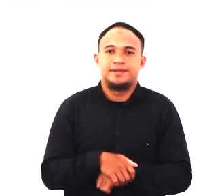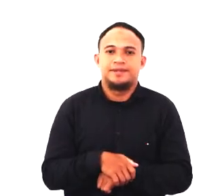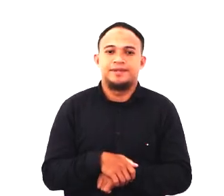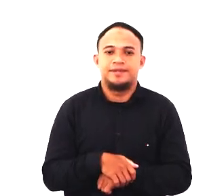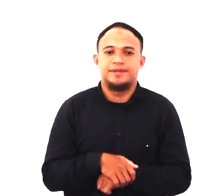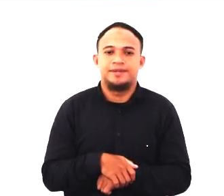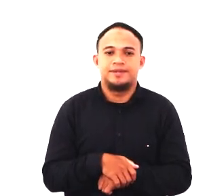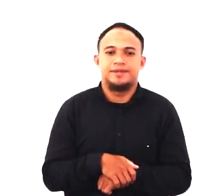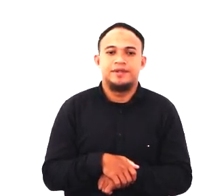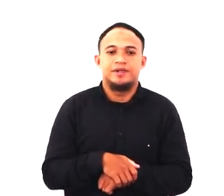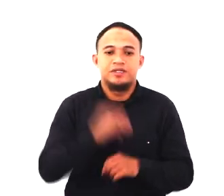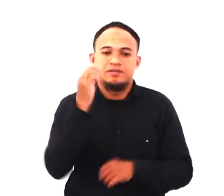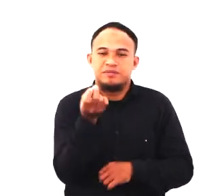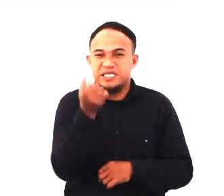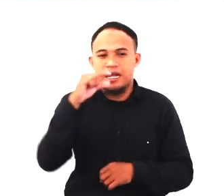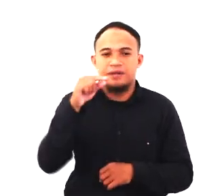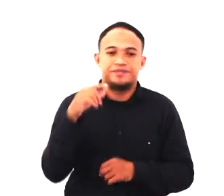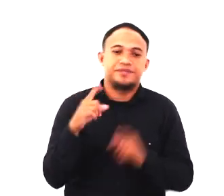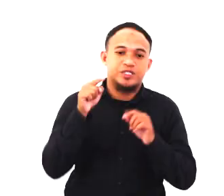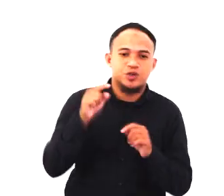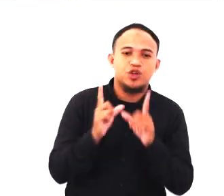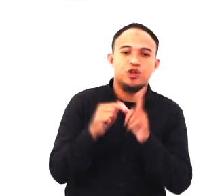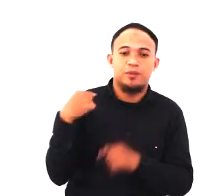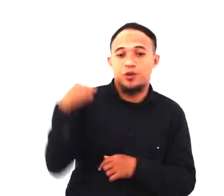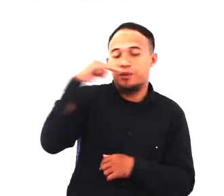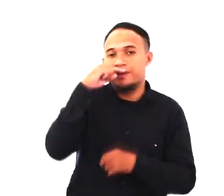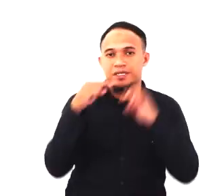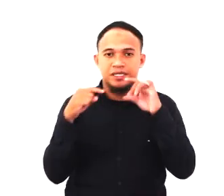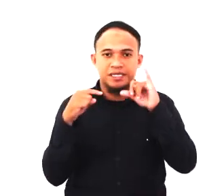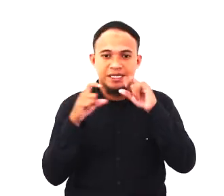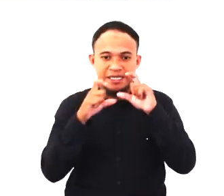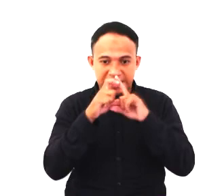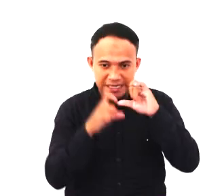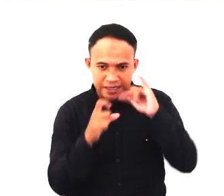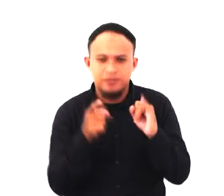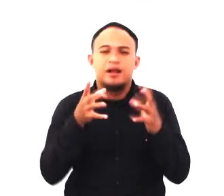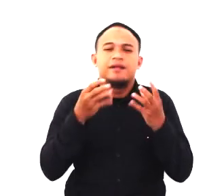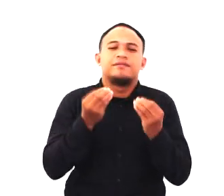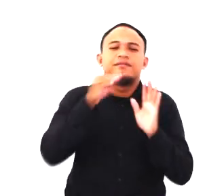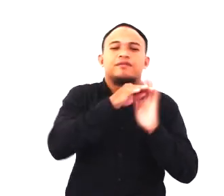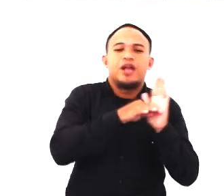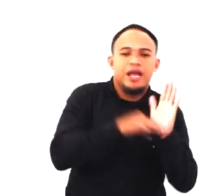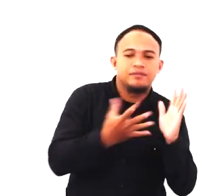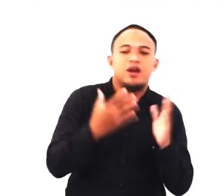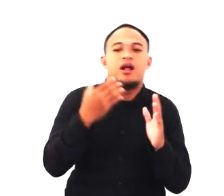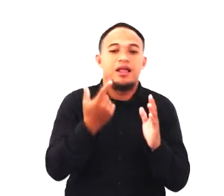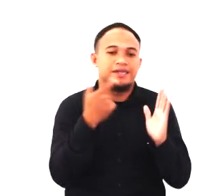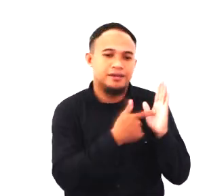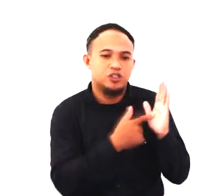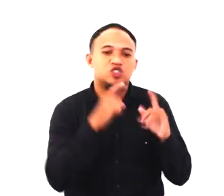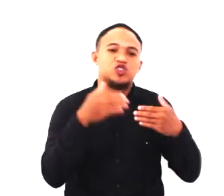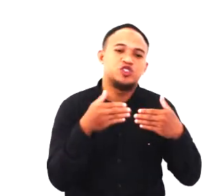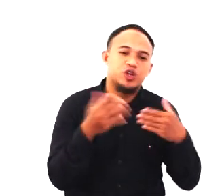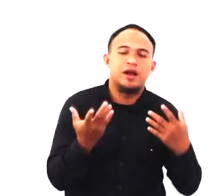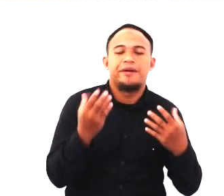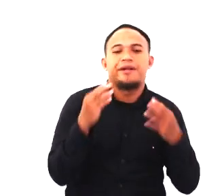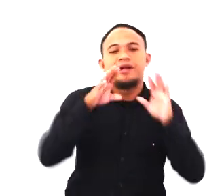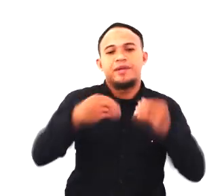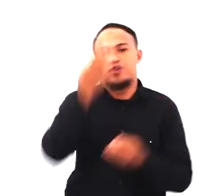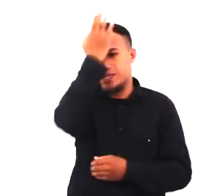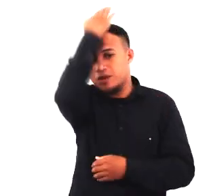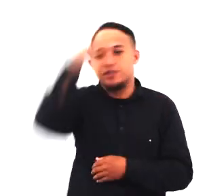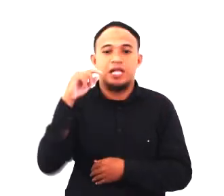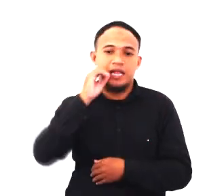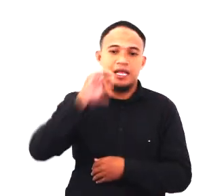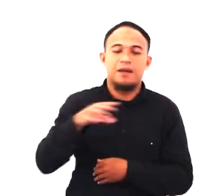Dinas Pertanian akan mempelajari konsep tanam jagung panen sapi yang selanjutnya akan ditindaklanjuti